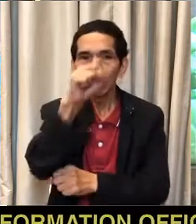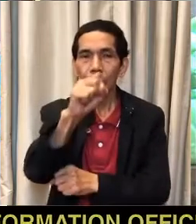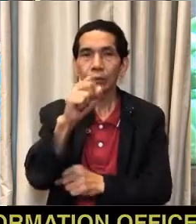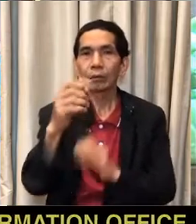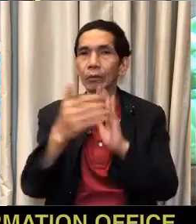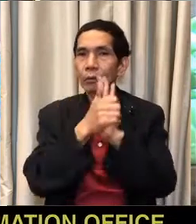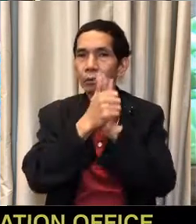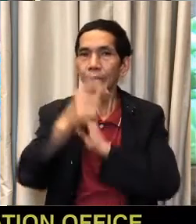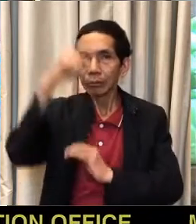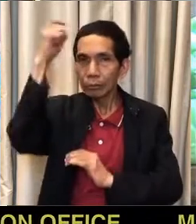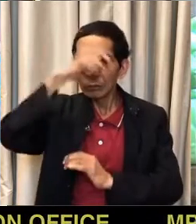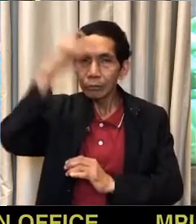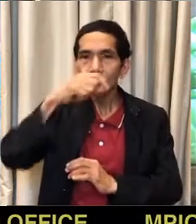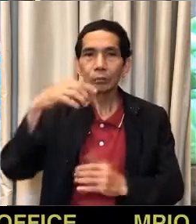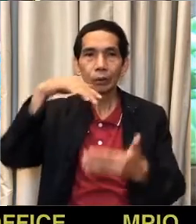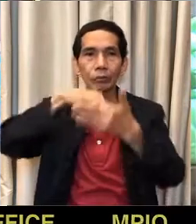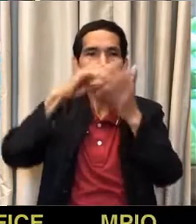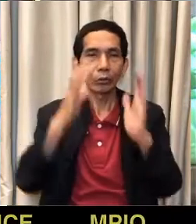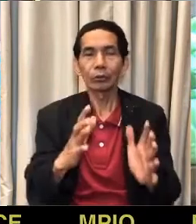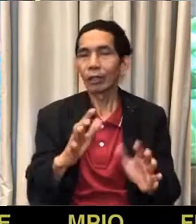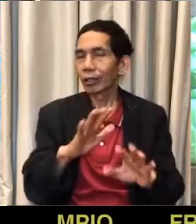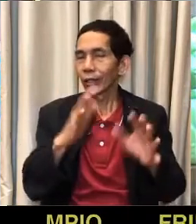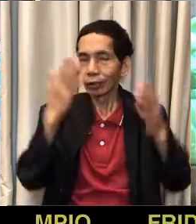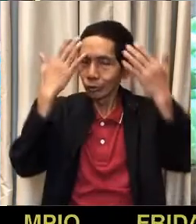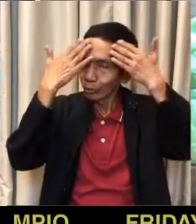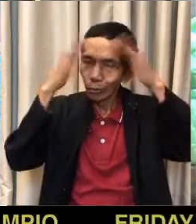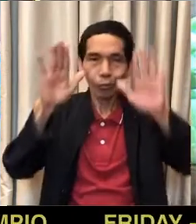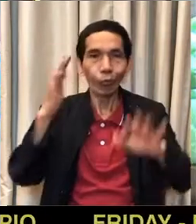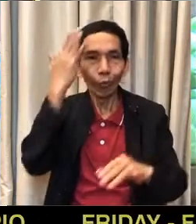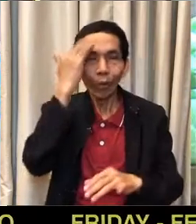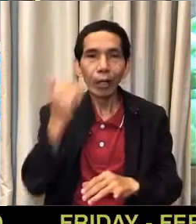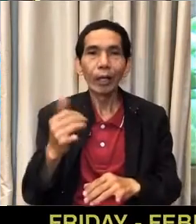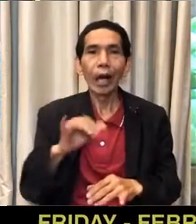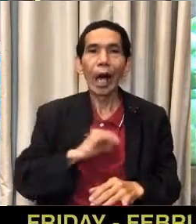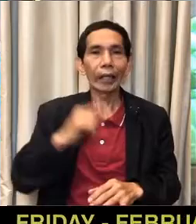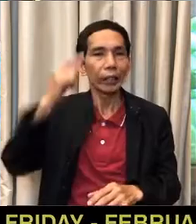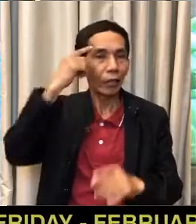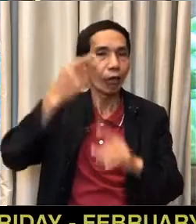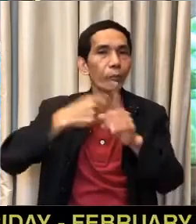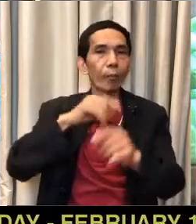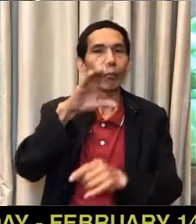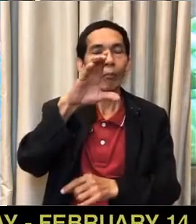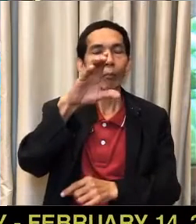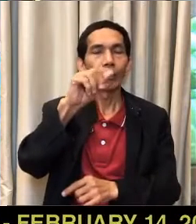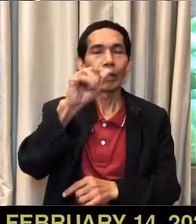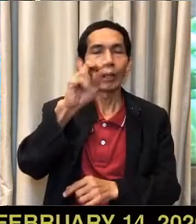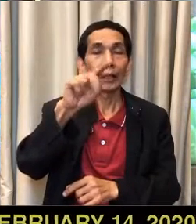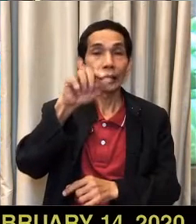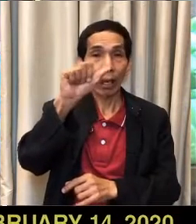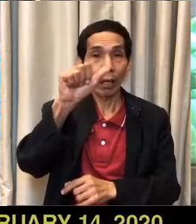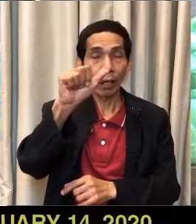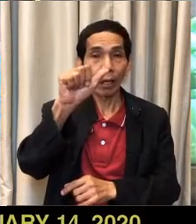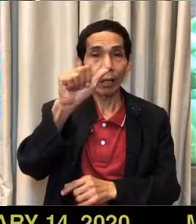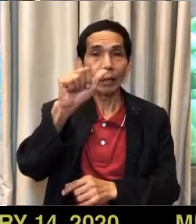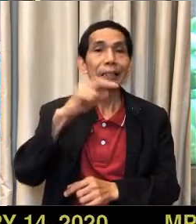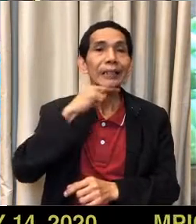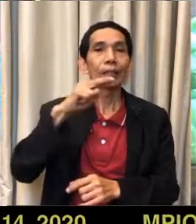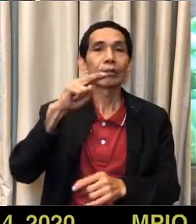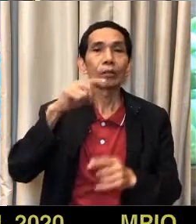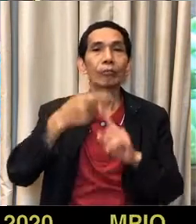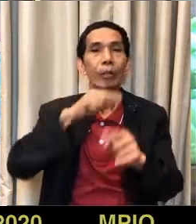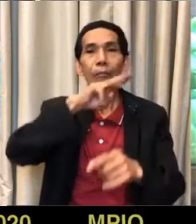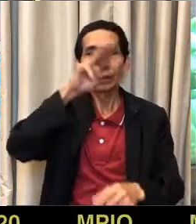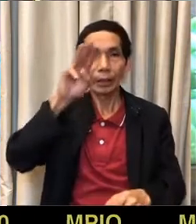Magaling yung estudyante. I don't know why. I think he's from Cainta. He's not from Manila.